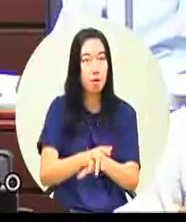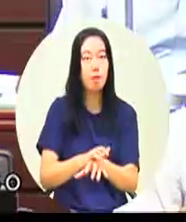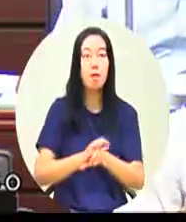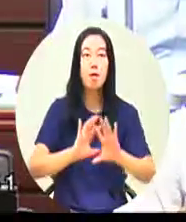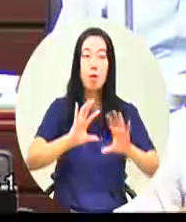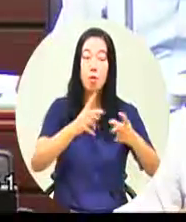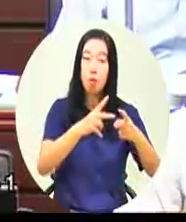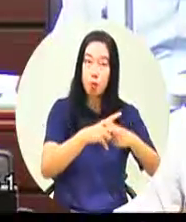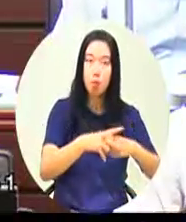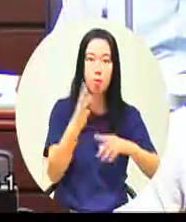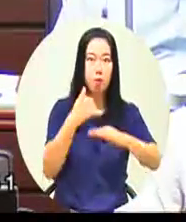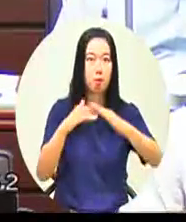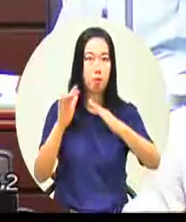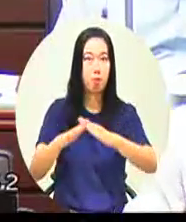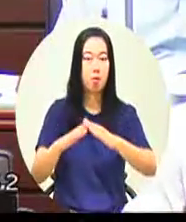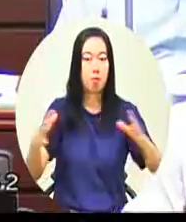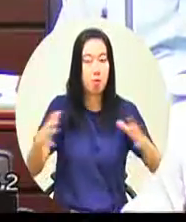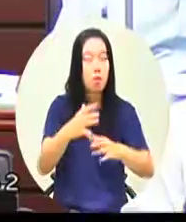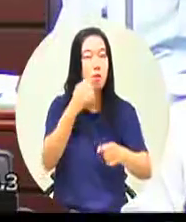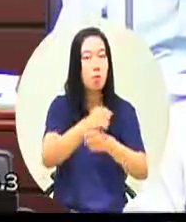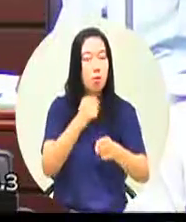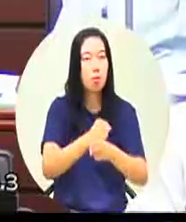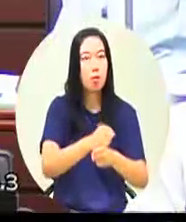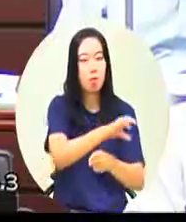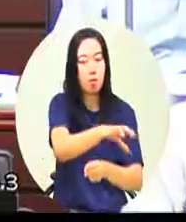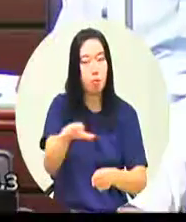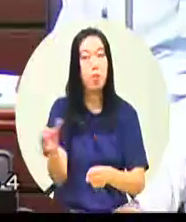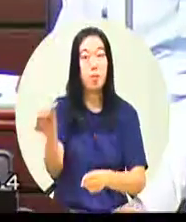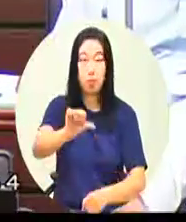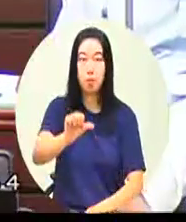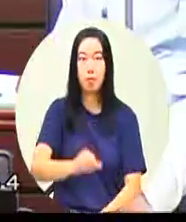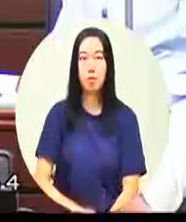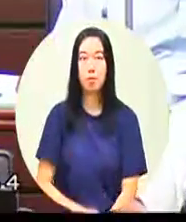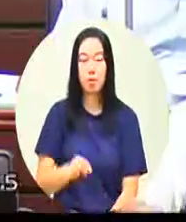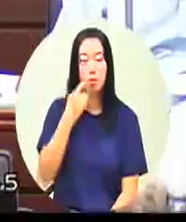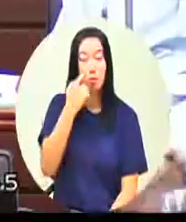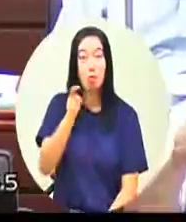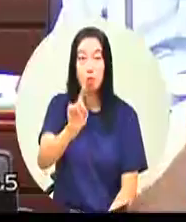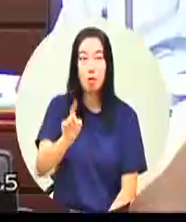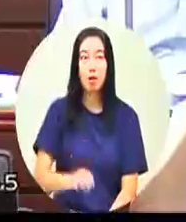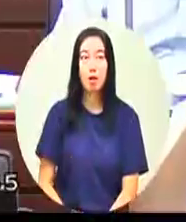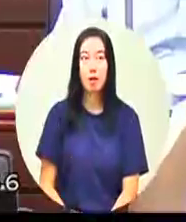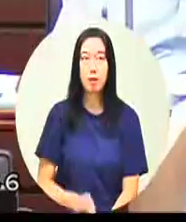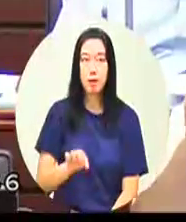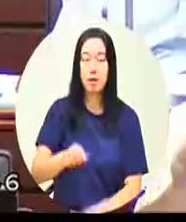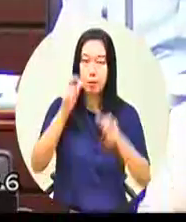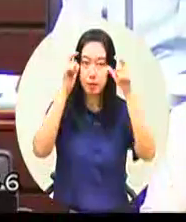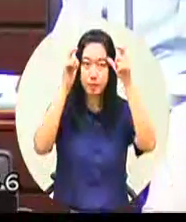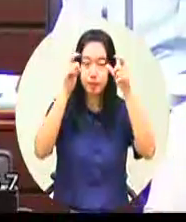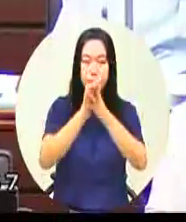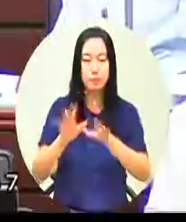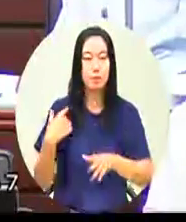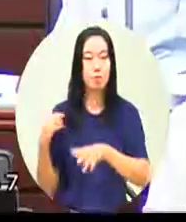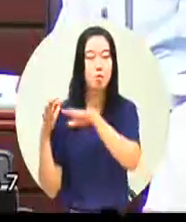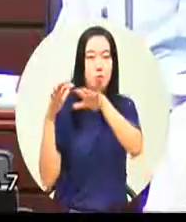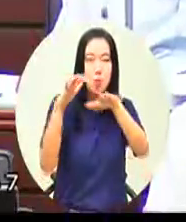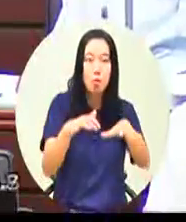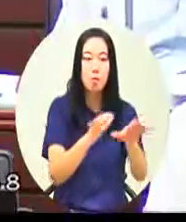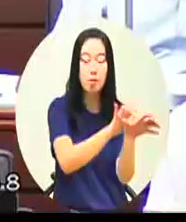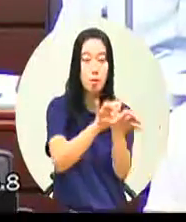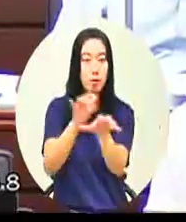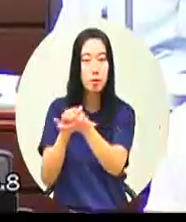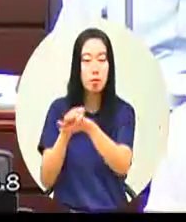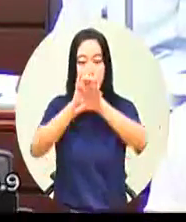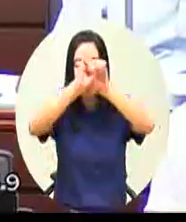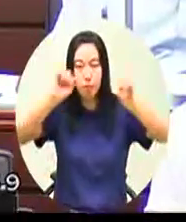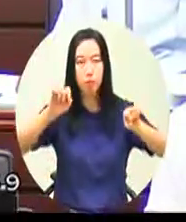呢有合作了五个场次。那另外最重要的就是说在地实际的一个体验呢，我们跟我们的所有的